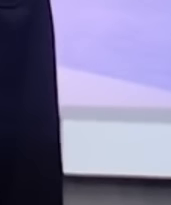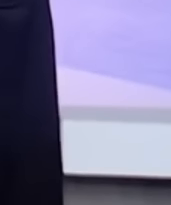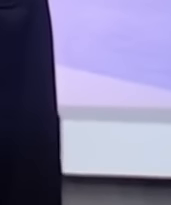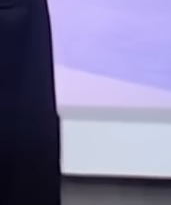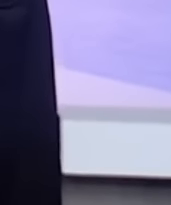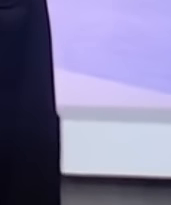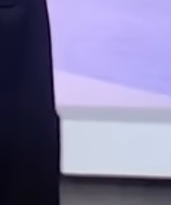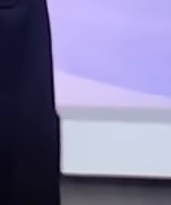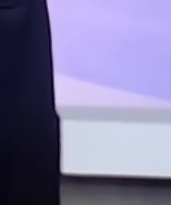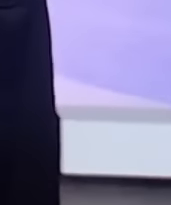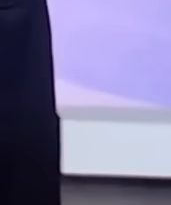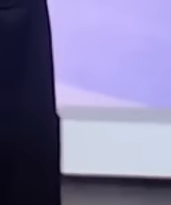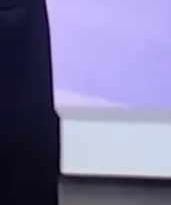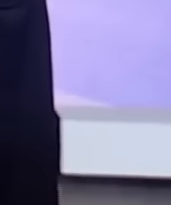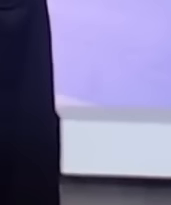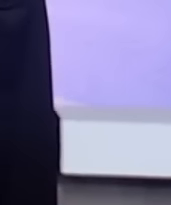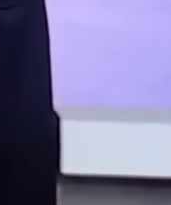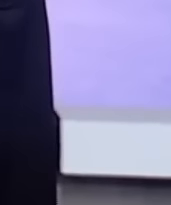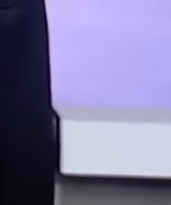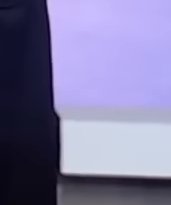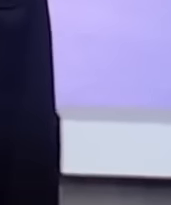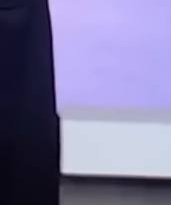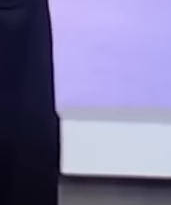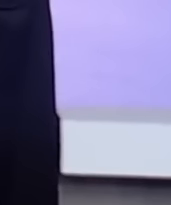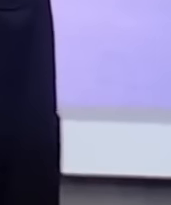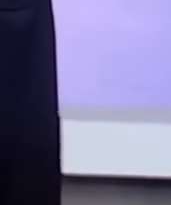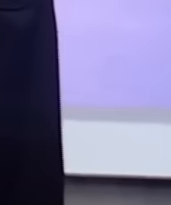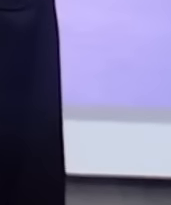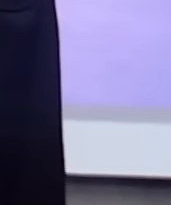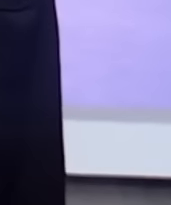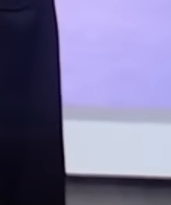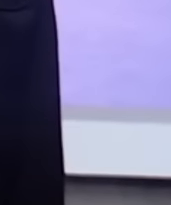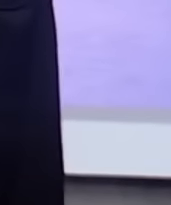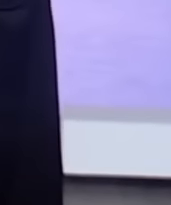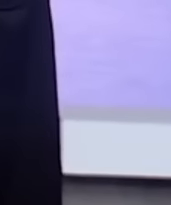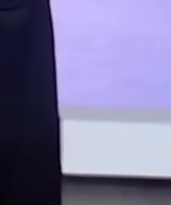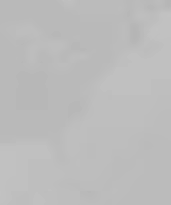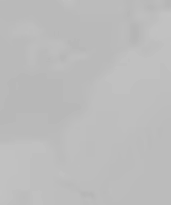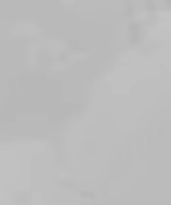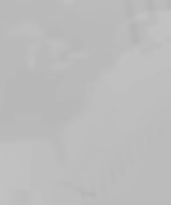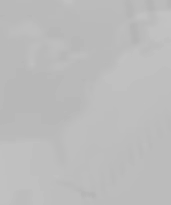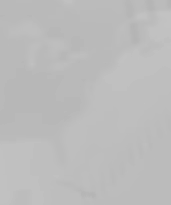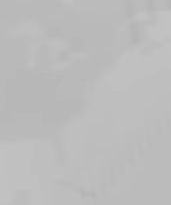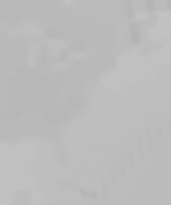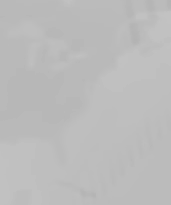samahan niyo kami sa GMA Pinoy TV at sa www.gmanews.tv.